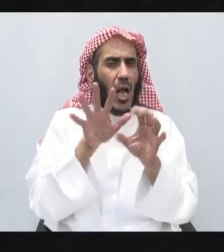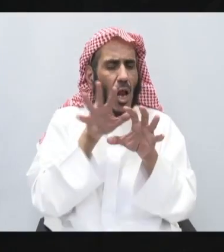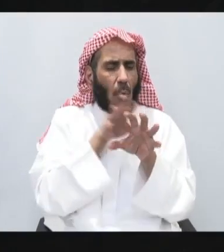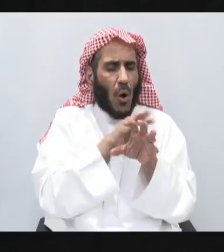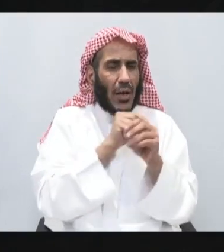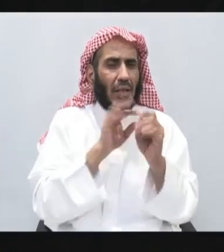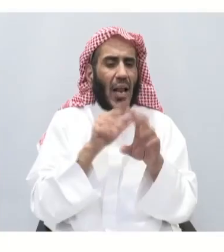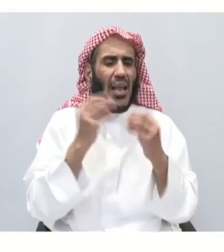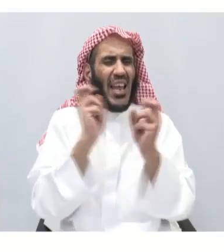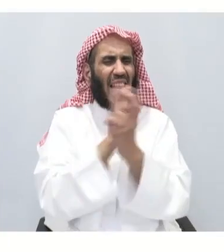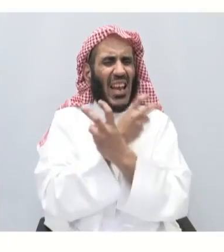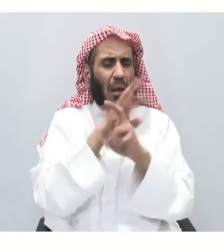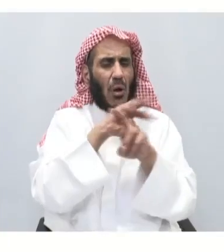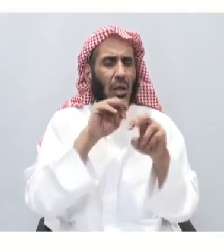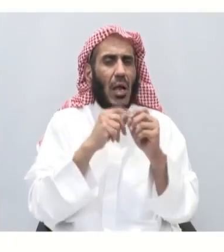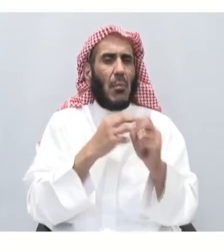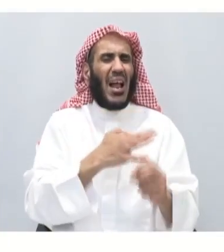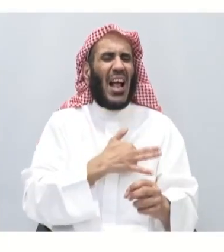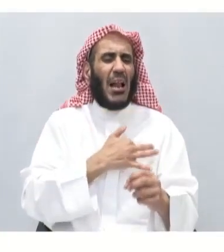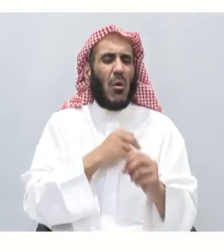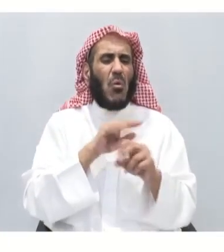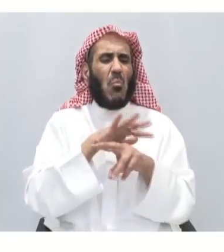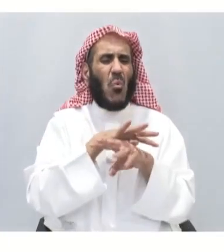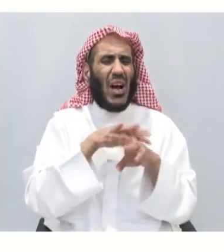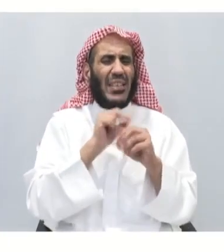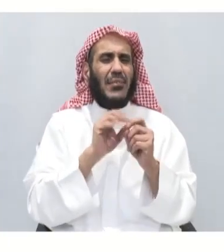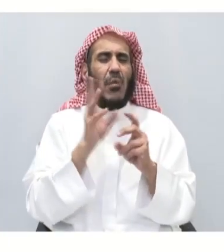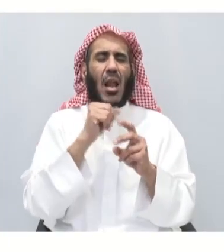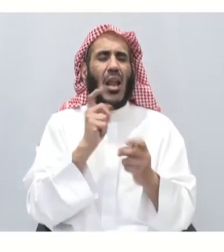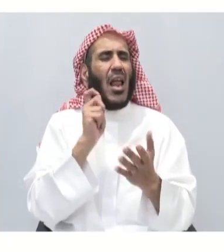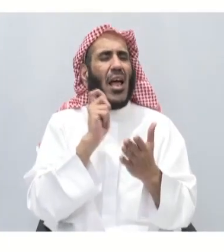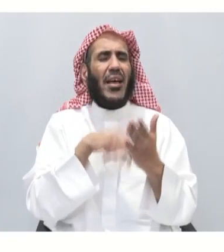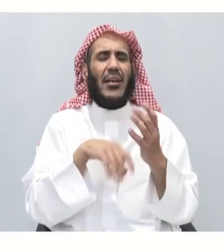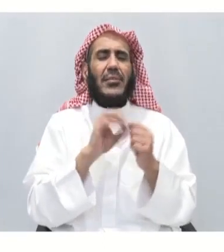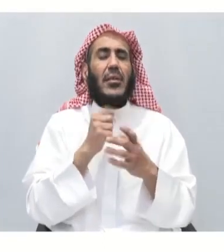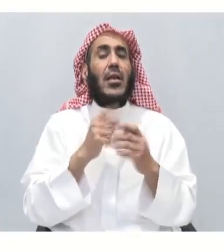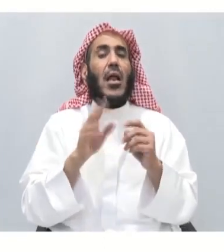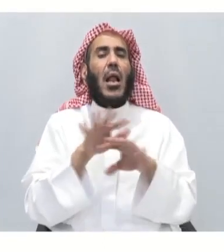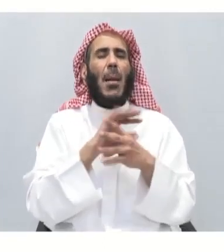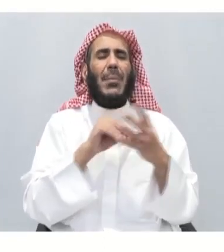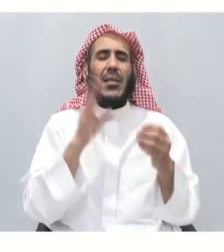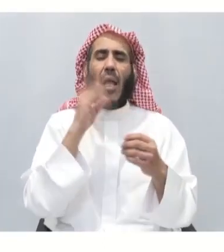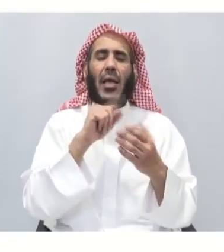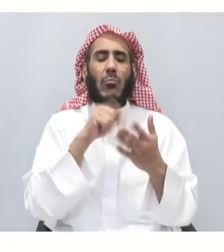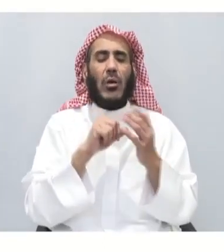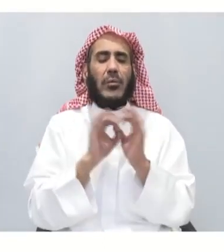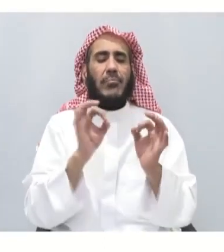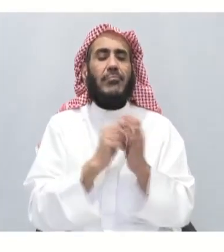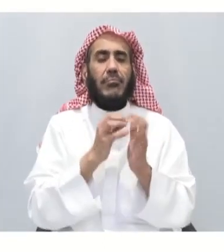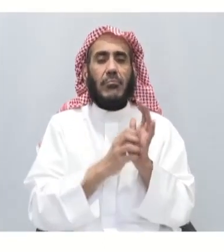الهيكليه مخططه ام القلبيه ايضا مخططه لكنها لا اراديه الملساء ايضا غير